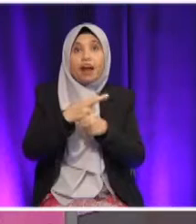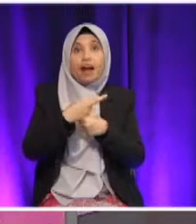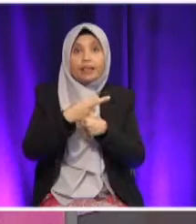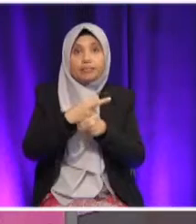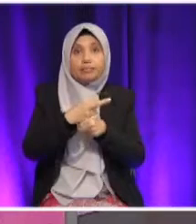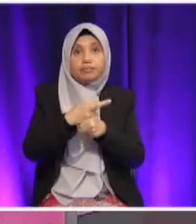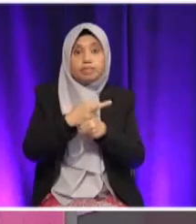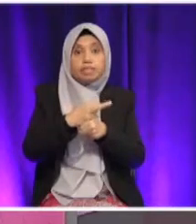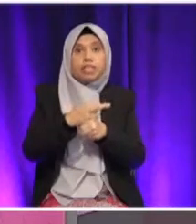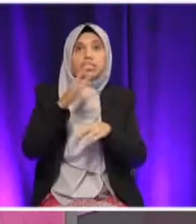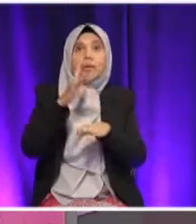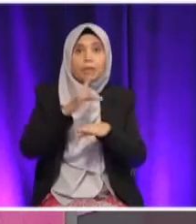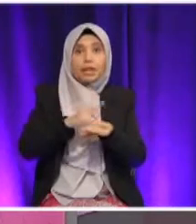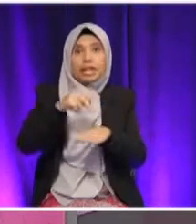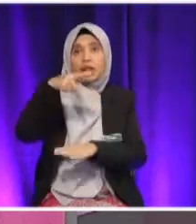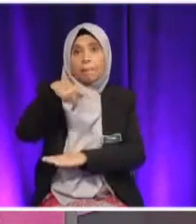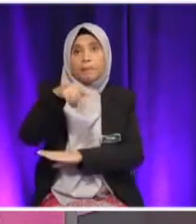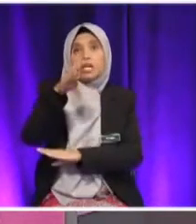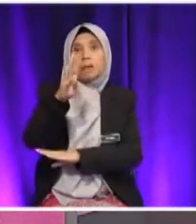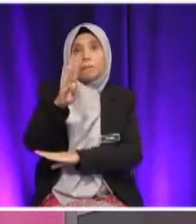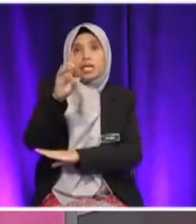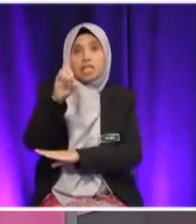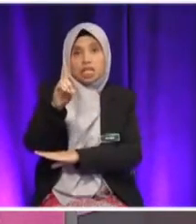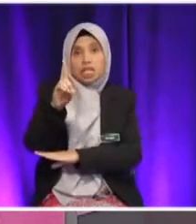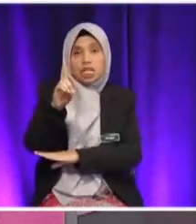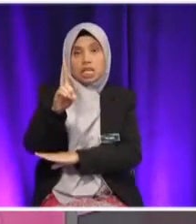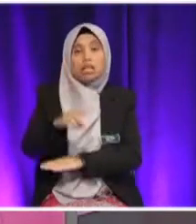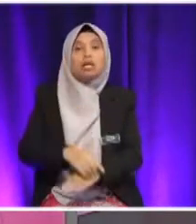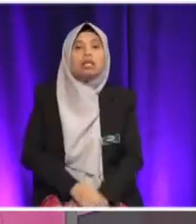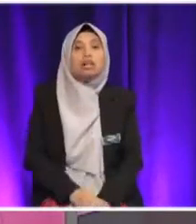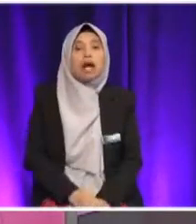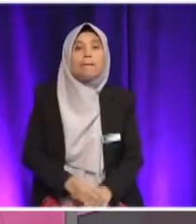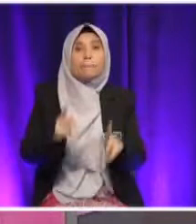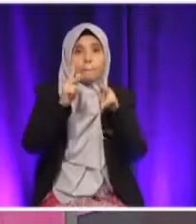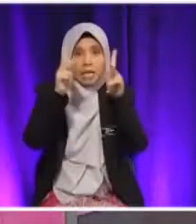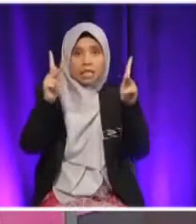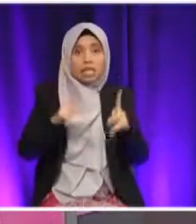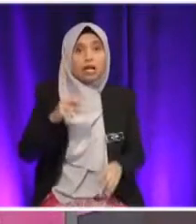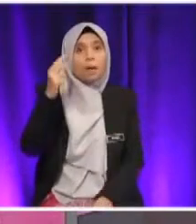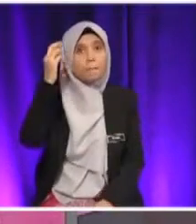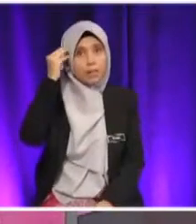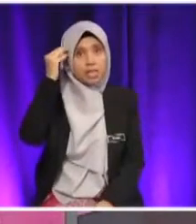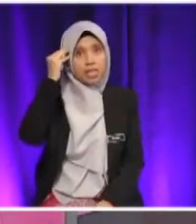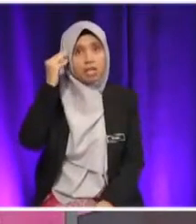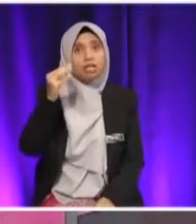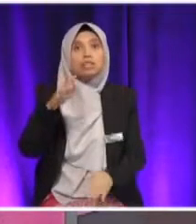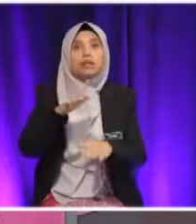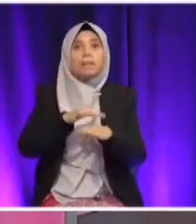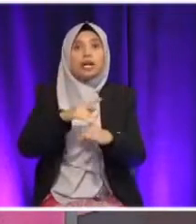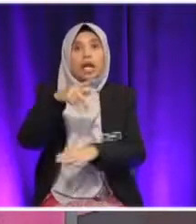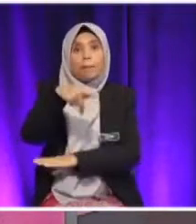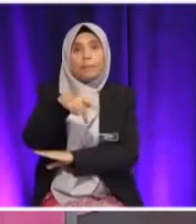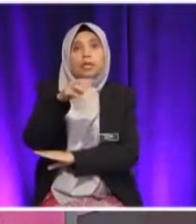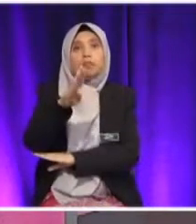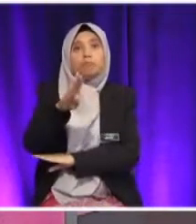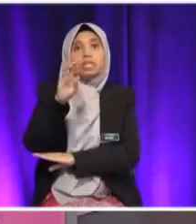PBD mereka your Maja Plaza dia boleh tulis dan dibeli faham ah jadi boleh tingkat kepahaman